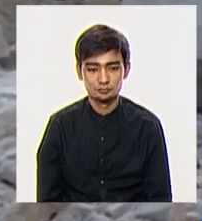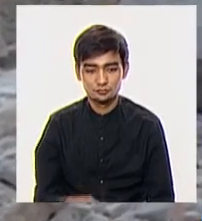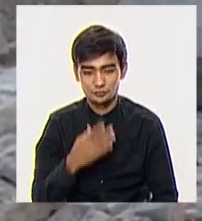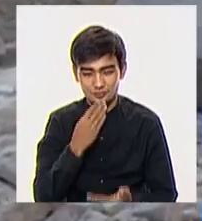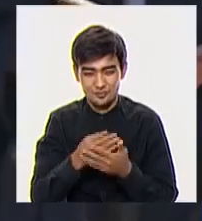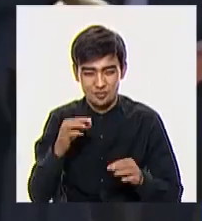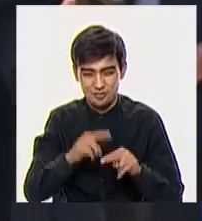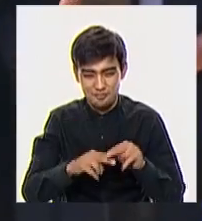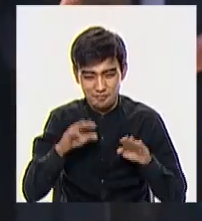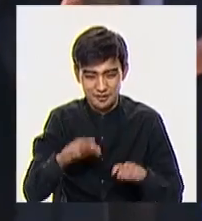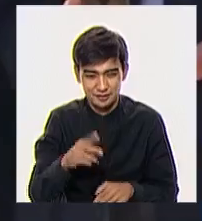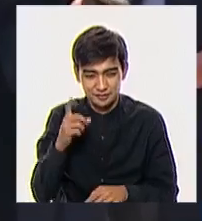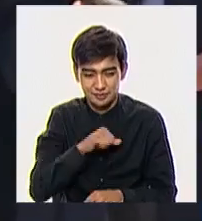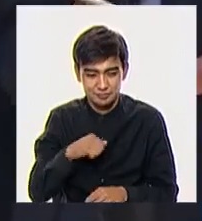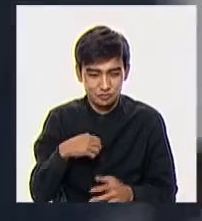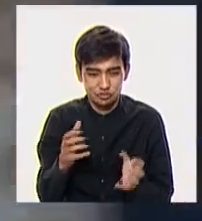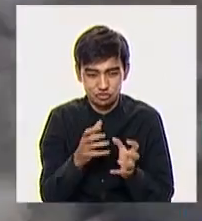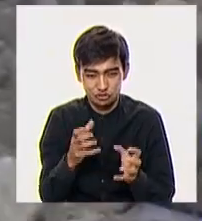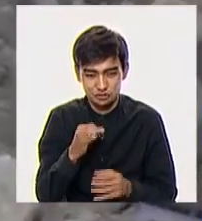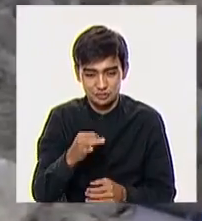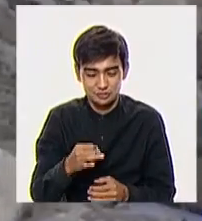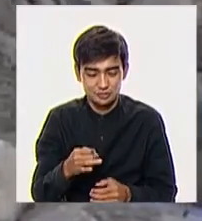жала қауіп-қатерді өзің аласың.